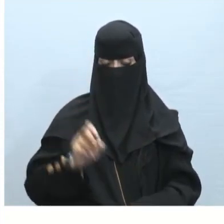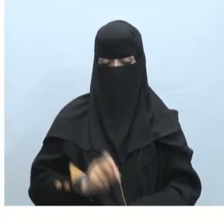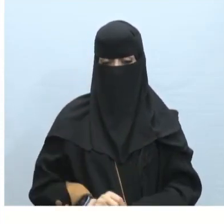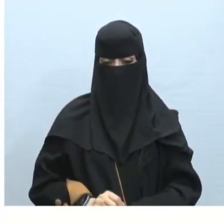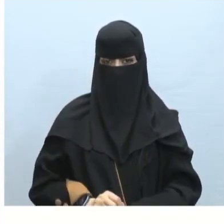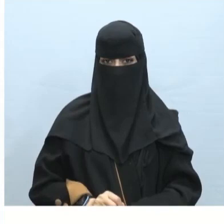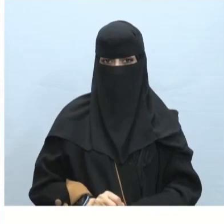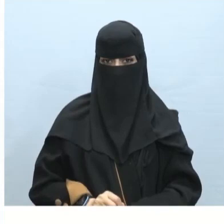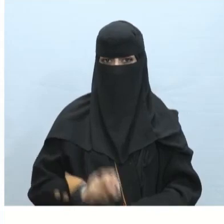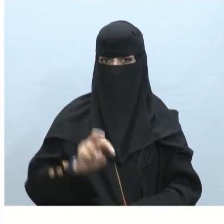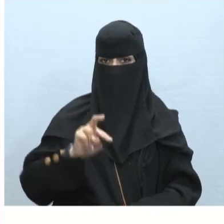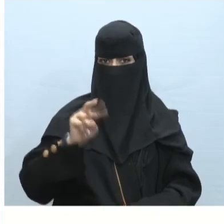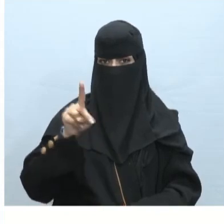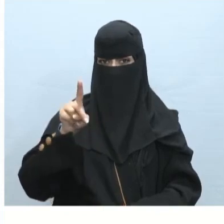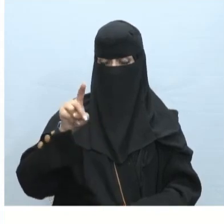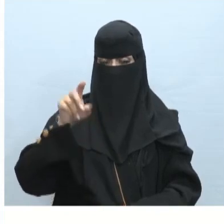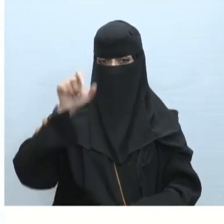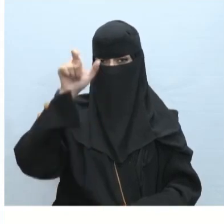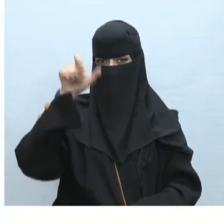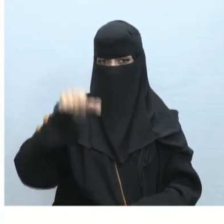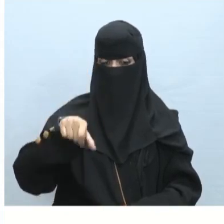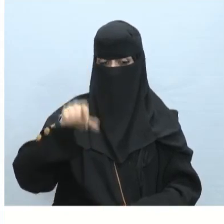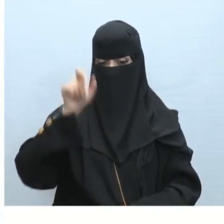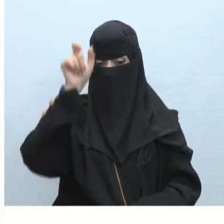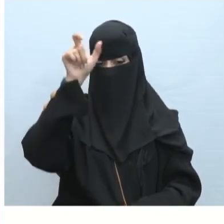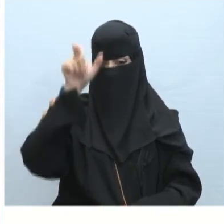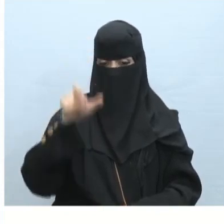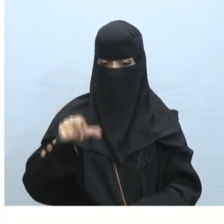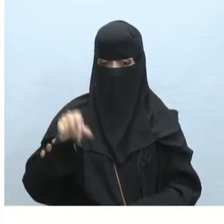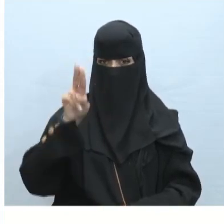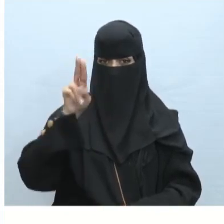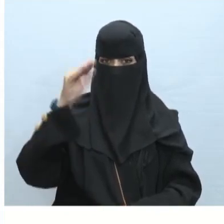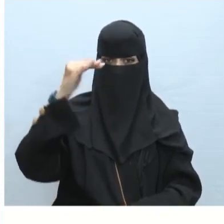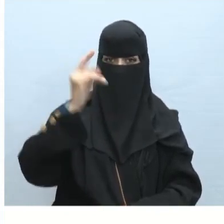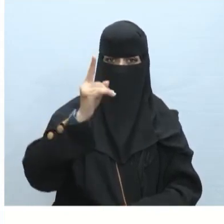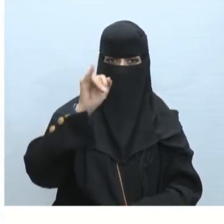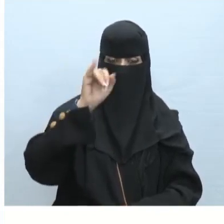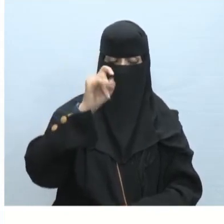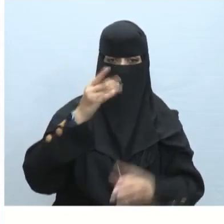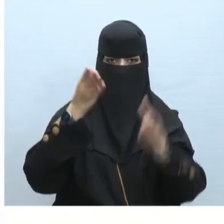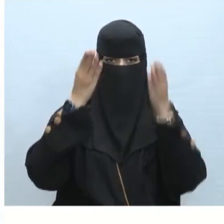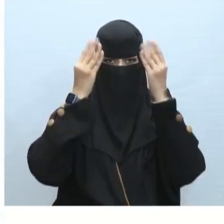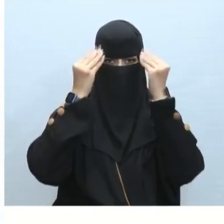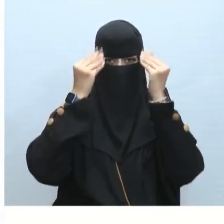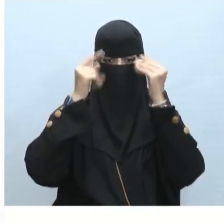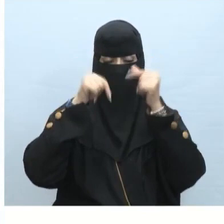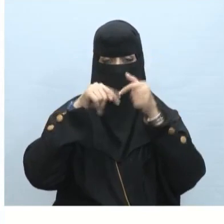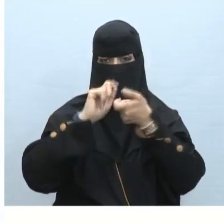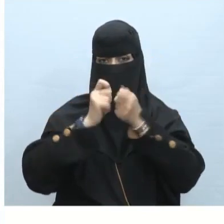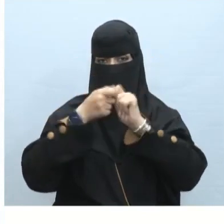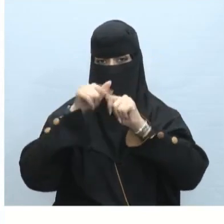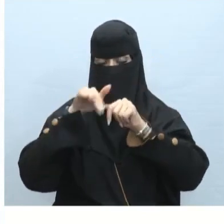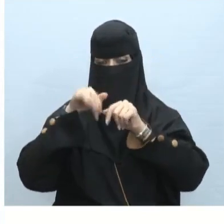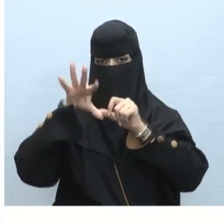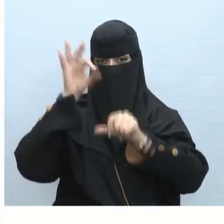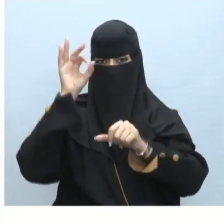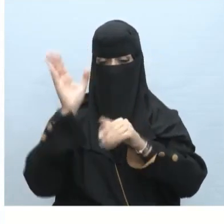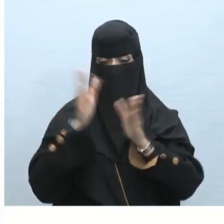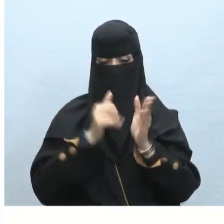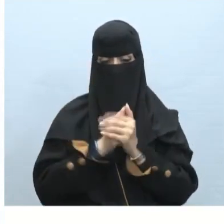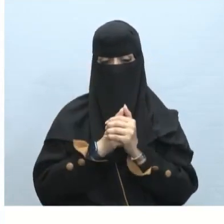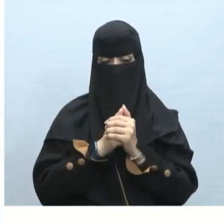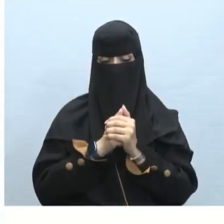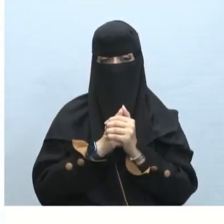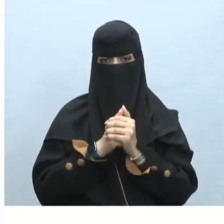بالضغط بزر الفاره الايمن على المخطط البياني ستظهر قائمه نختار منها تحرير